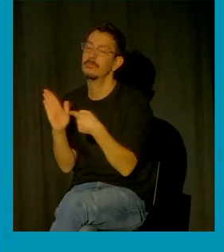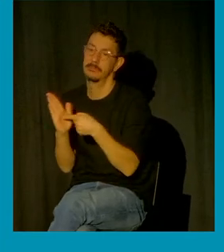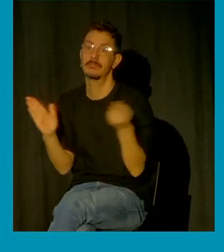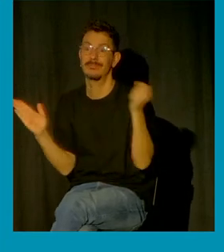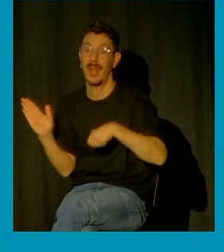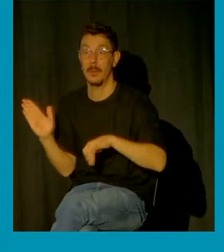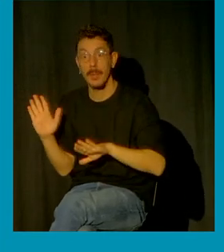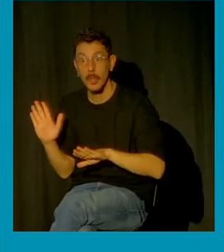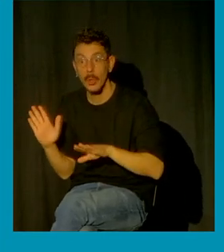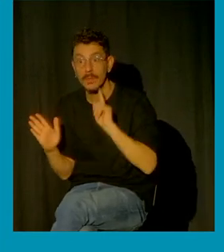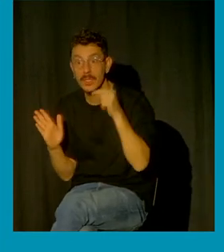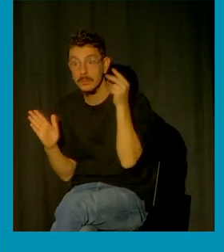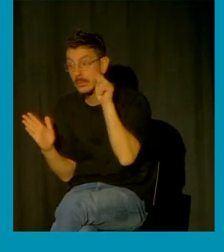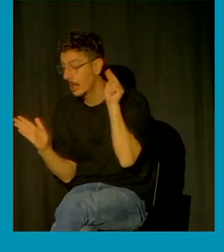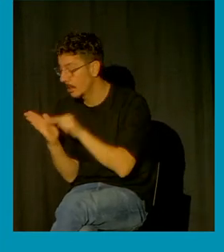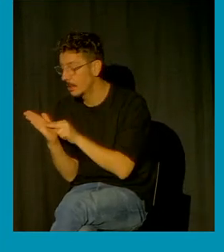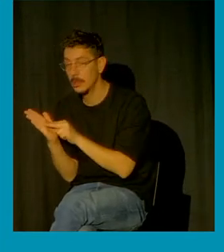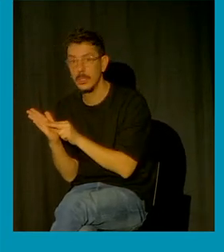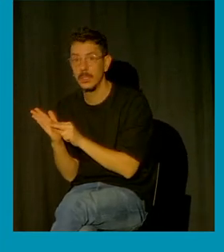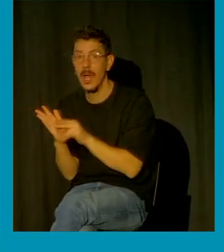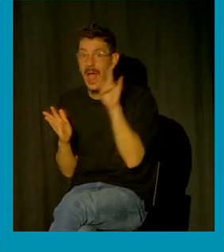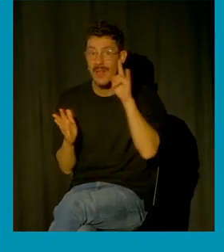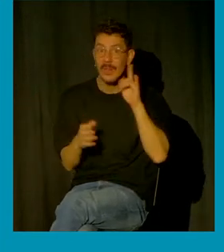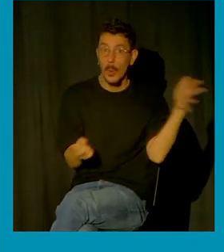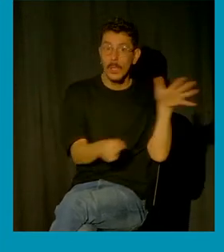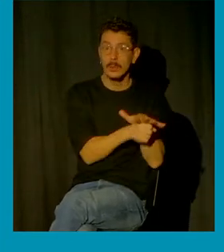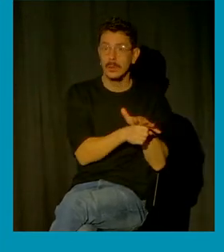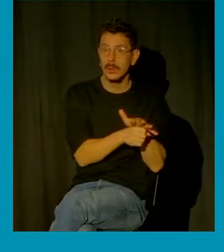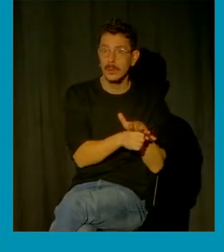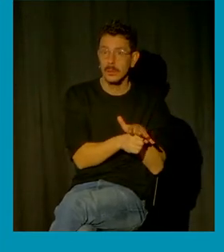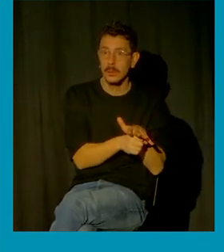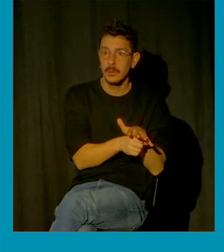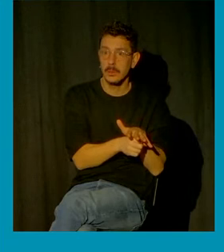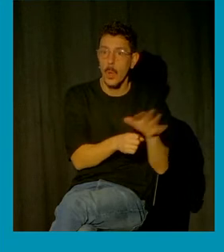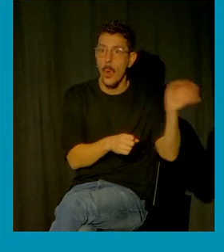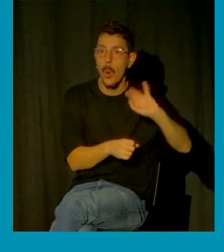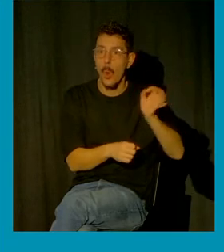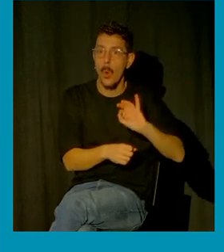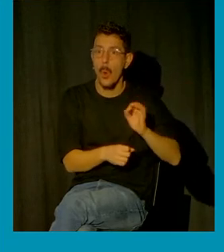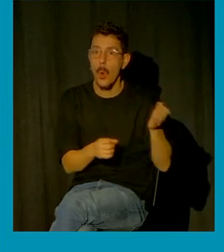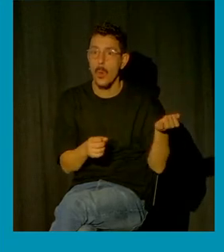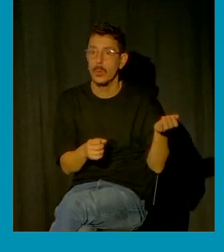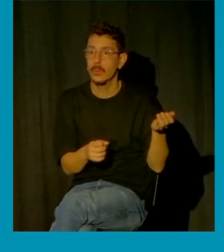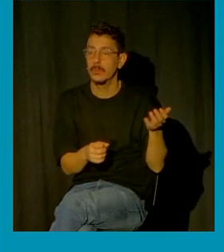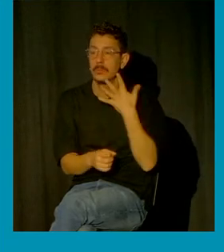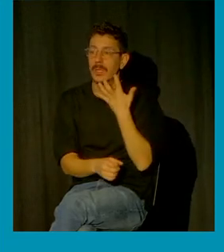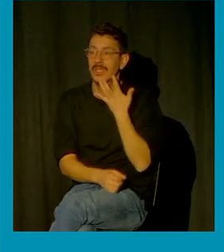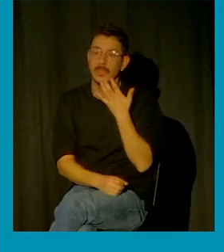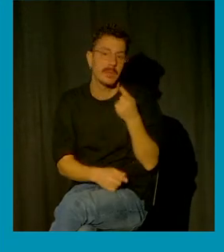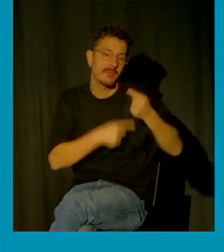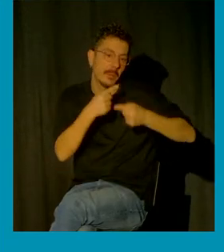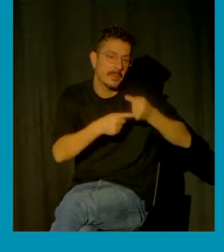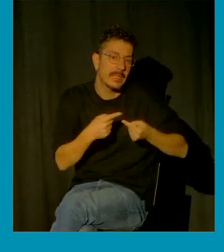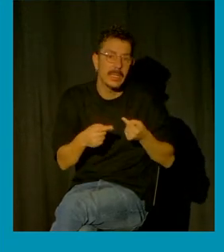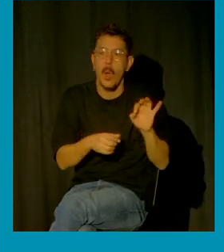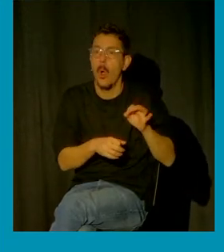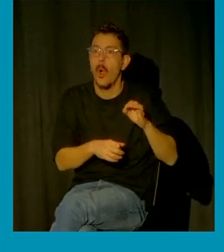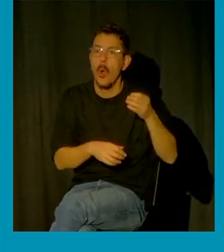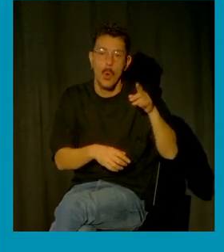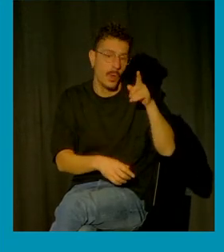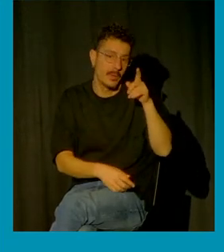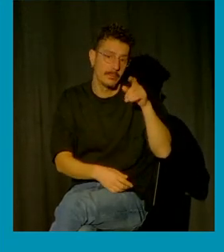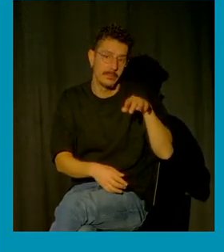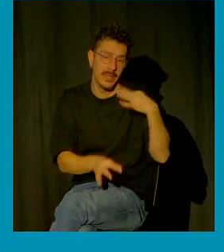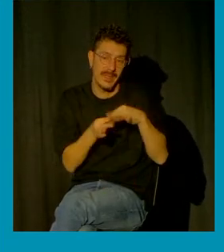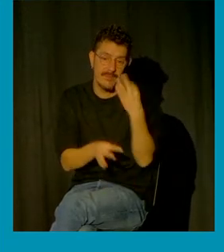'eclipsar les velles les permanents violències sexuals com per exemple en el si de la família i de la infància i que a part